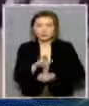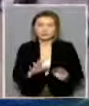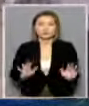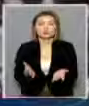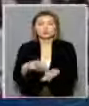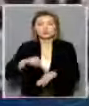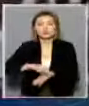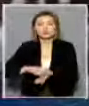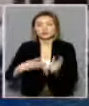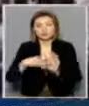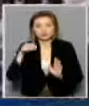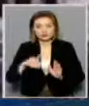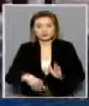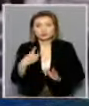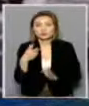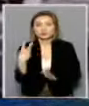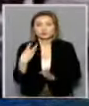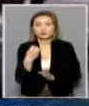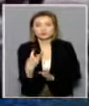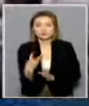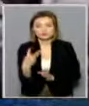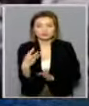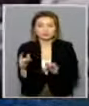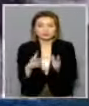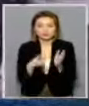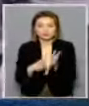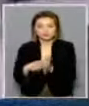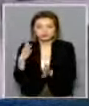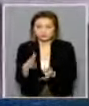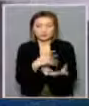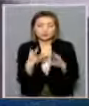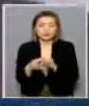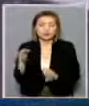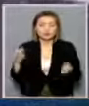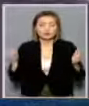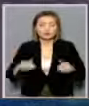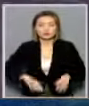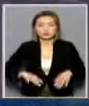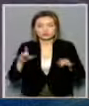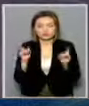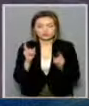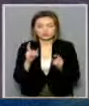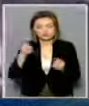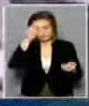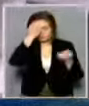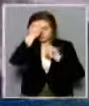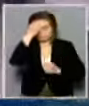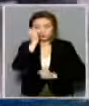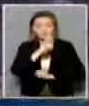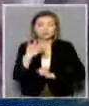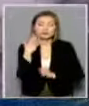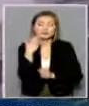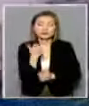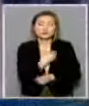оқиғасына қатысты 9213 әкімшілік іс қаралды. Сот шешіміне сәйкес шын өкінген және мән-жайдың